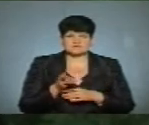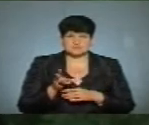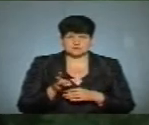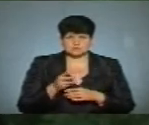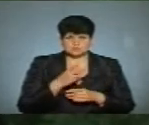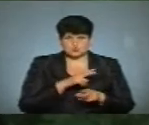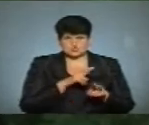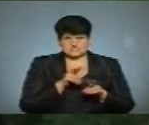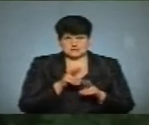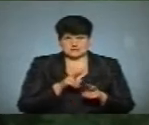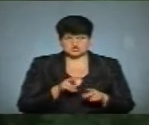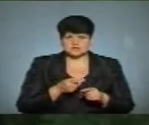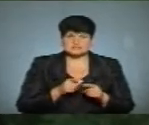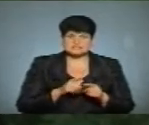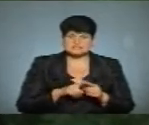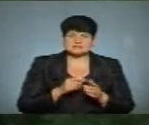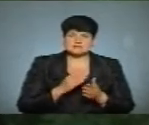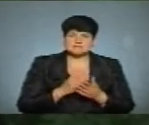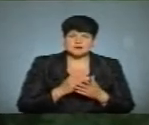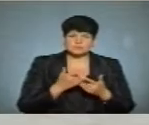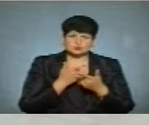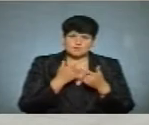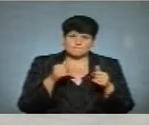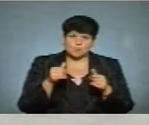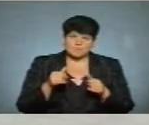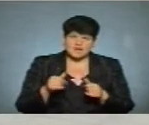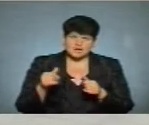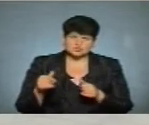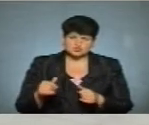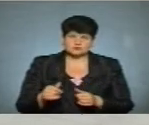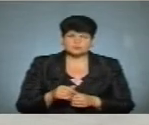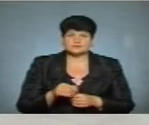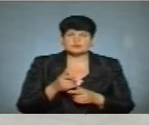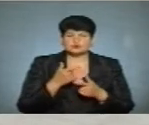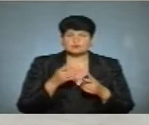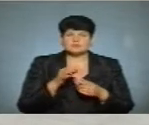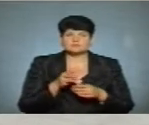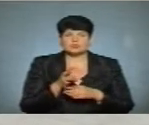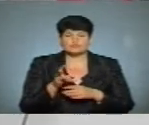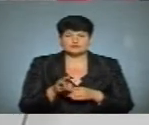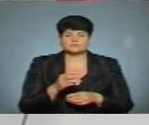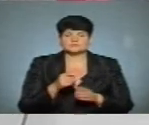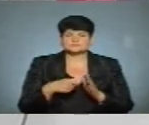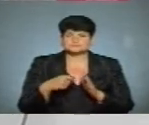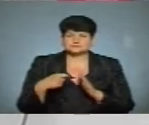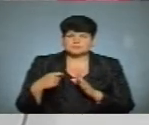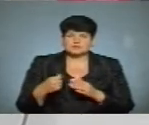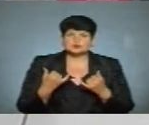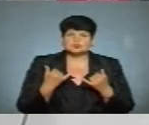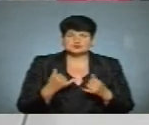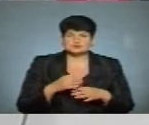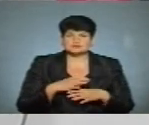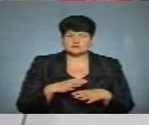має бути завчасно і взагалі попереджено. Інформації про відеофіксацію ззовні та всередині автобуса на сьогодні не